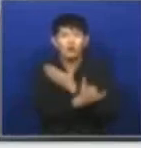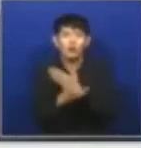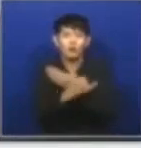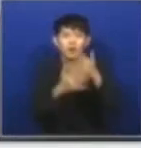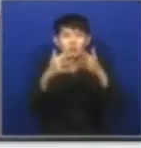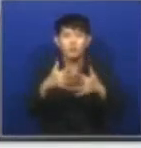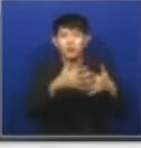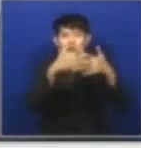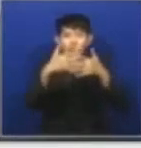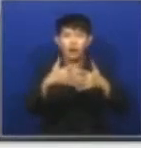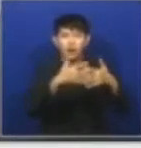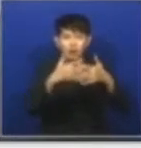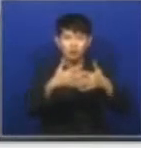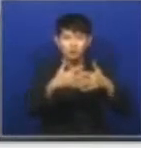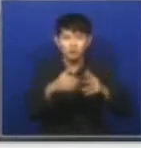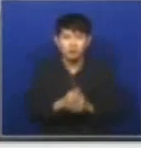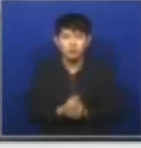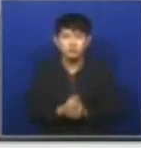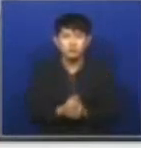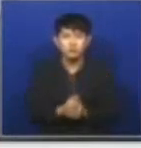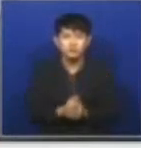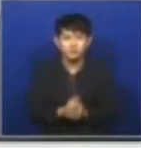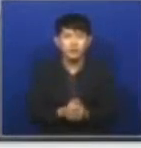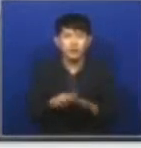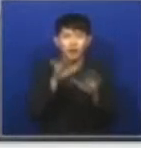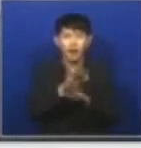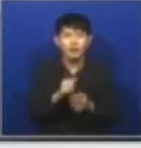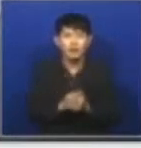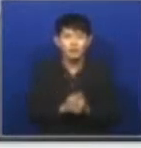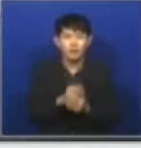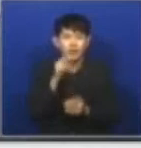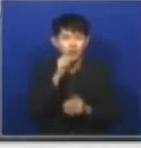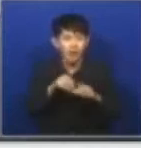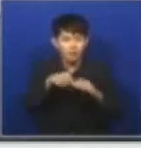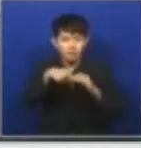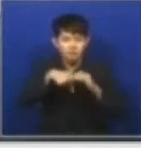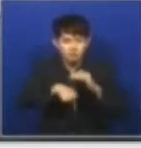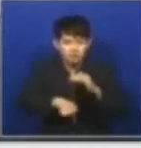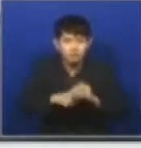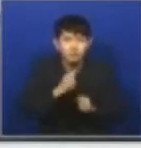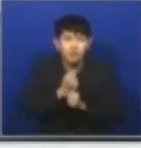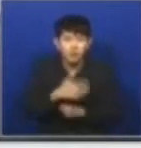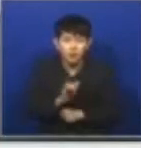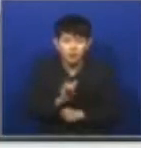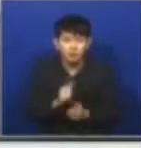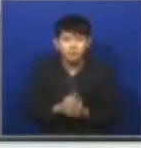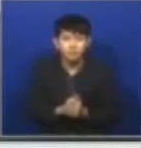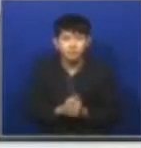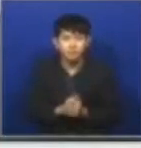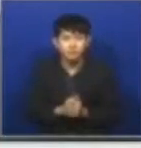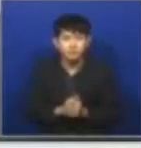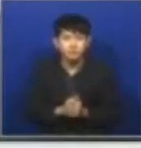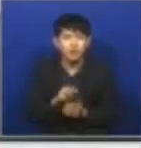เรียกว่าธนาคารน้ำใต้ดินใช้หรือยังระบบการปฏิรูปน้ำมีอะไรบ้างท่